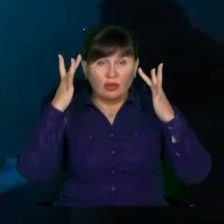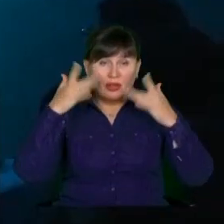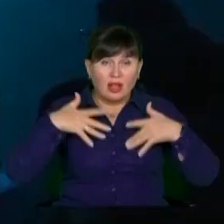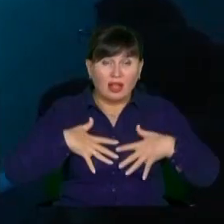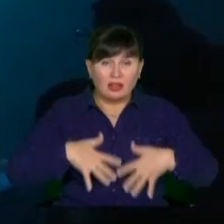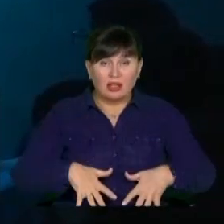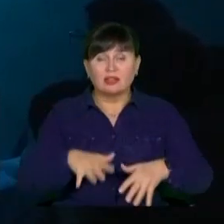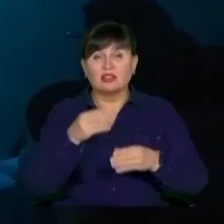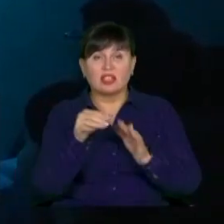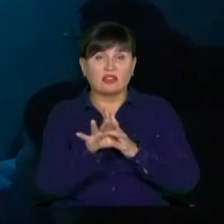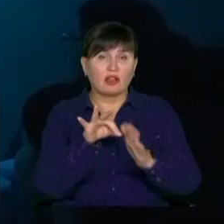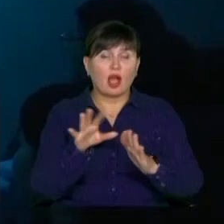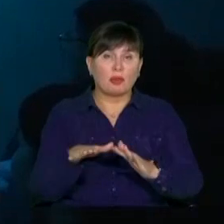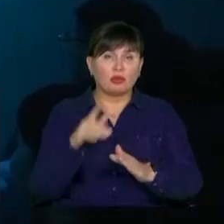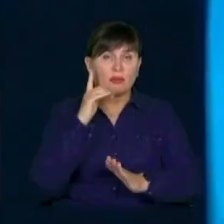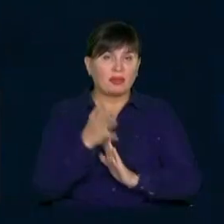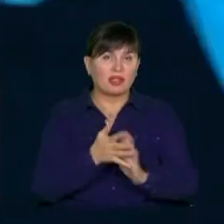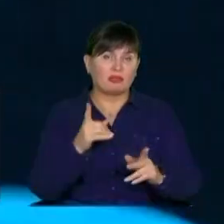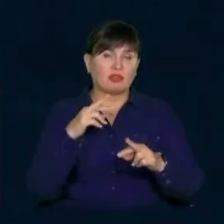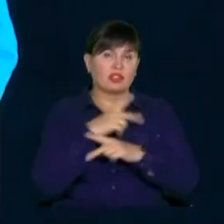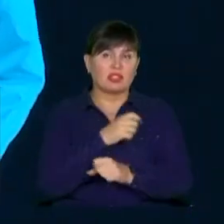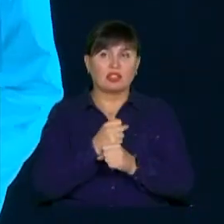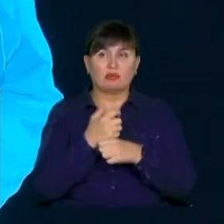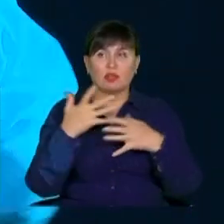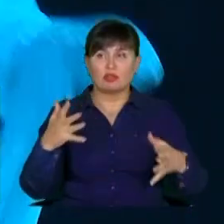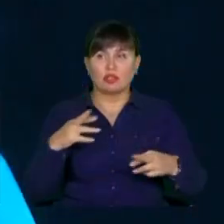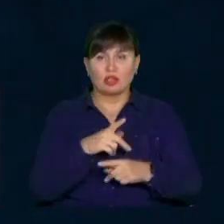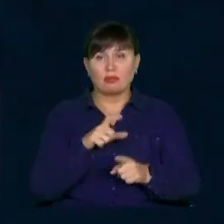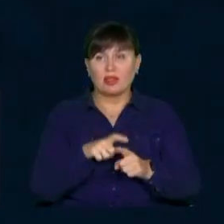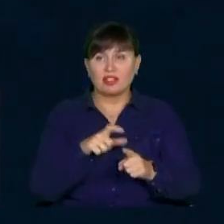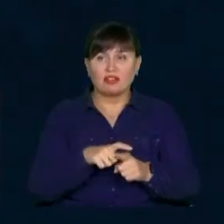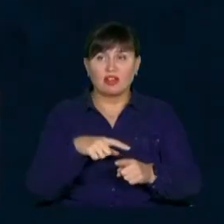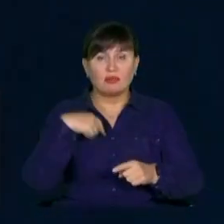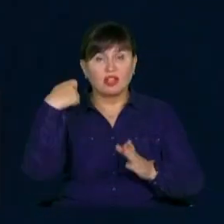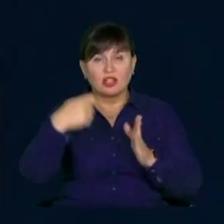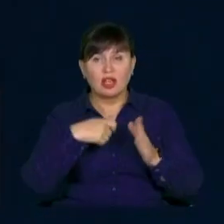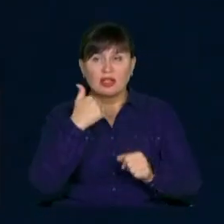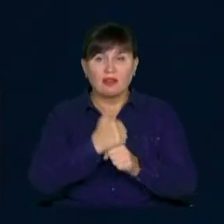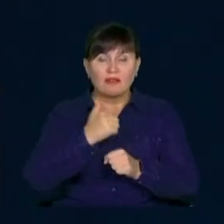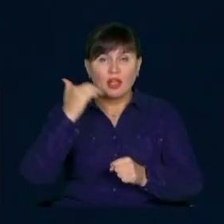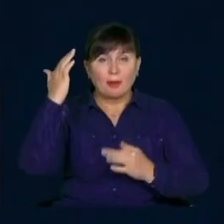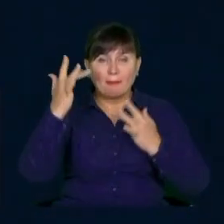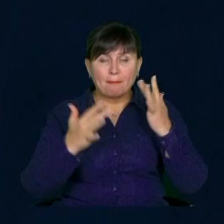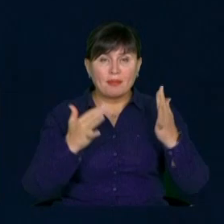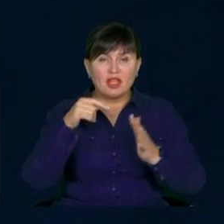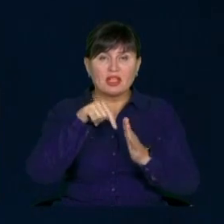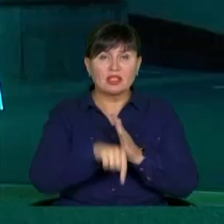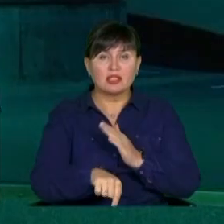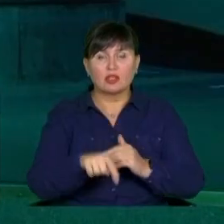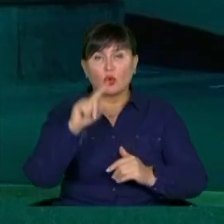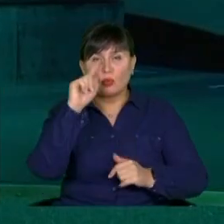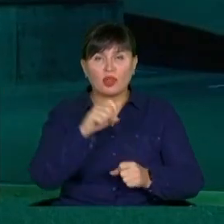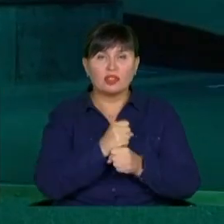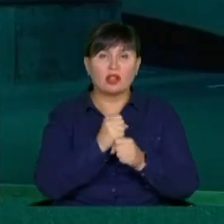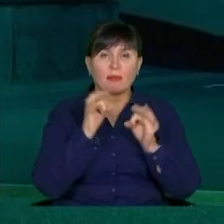выбирает деньги но после понимает что совершил большую ошибку по словам режиссёра основная мысль ь заключается в умении